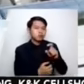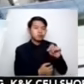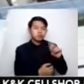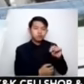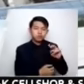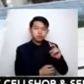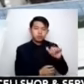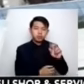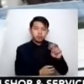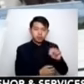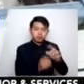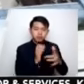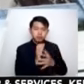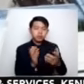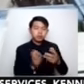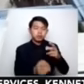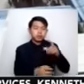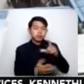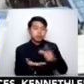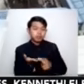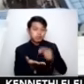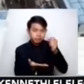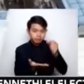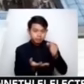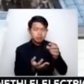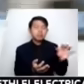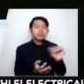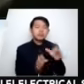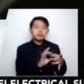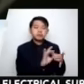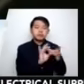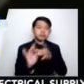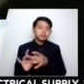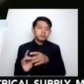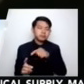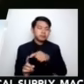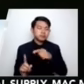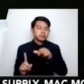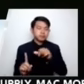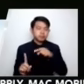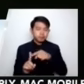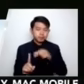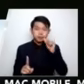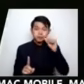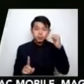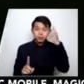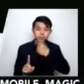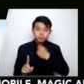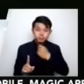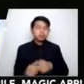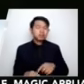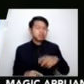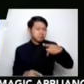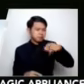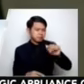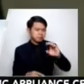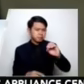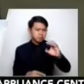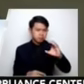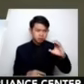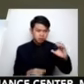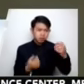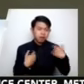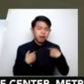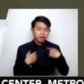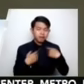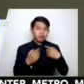na parehong iniuugnay kay dismissed Mayor Alice Guo. May hawak daw ang PAOK na testigo magpapatunay ng koneksyon